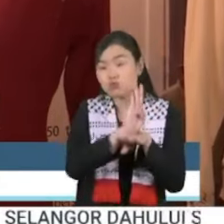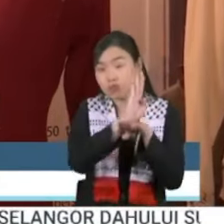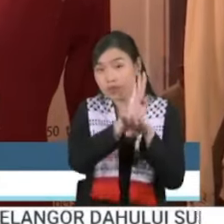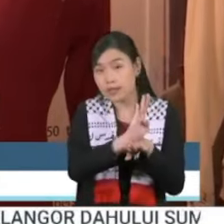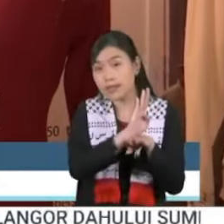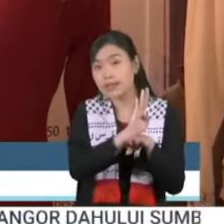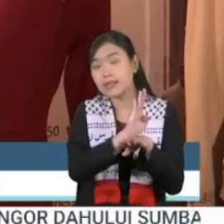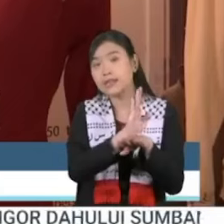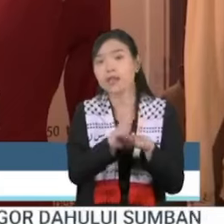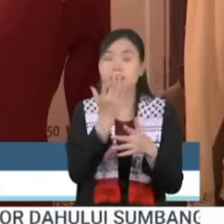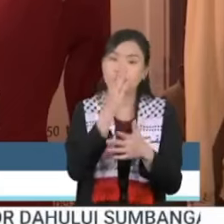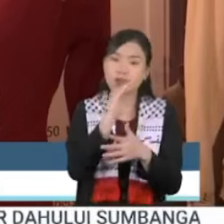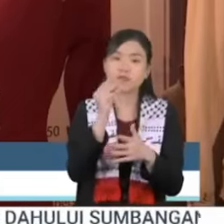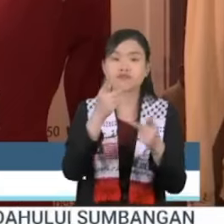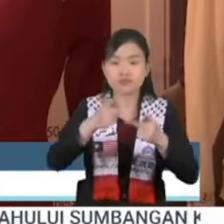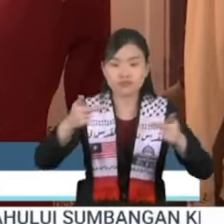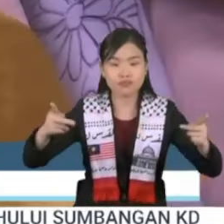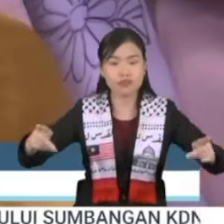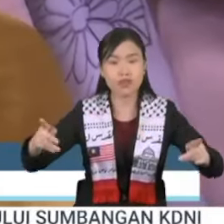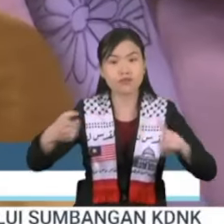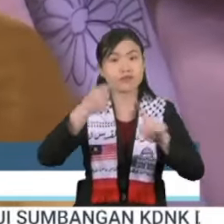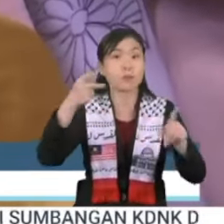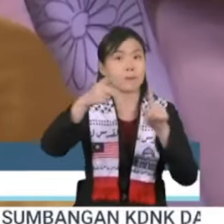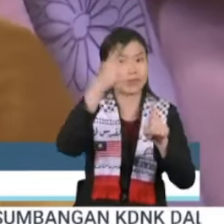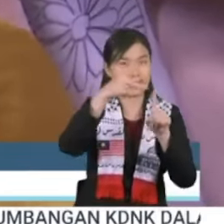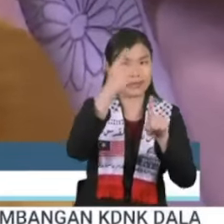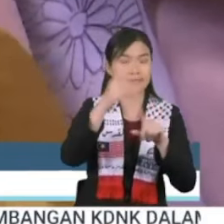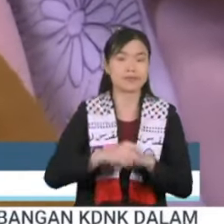mengekalkan produk tempatan di Pulau Pinang ini.